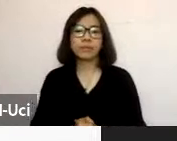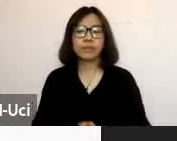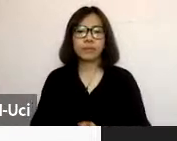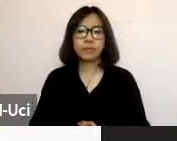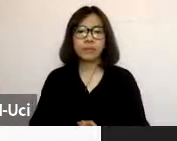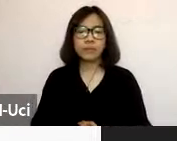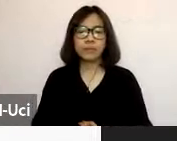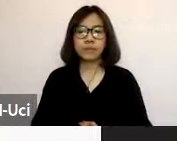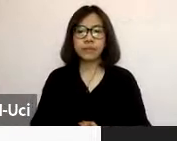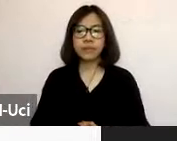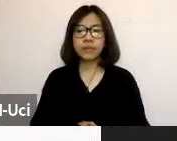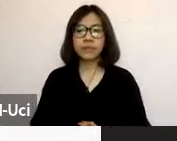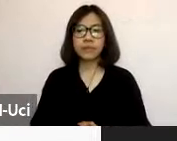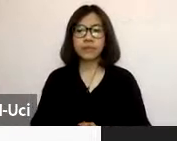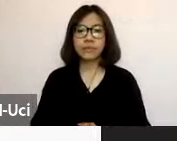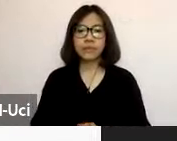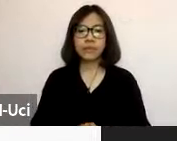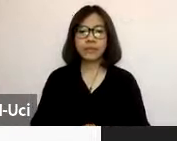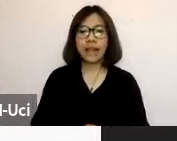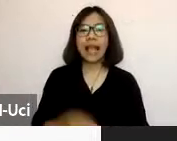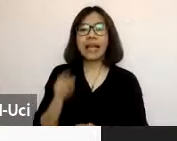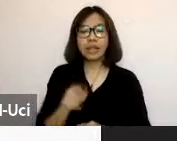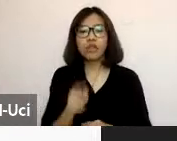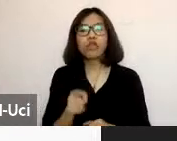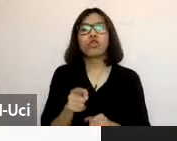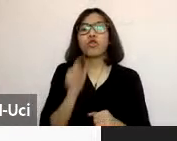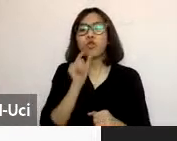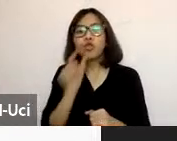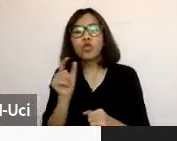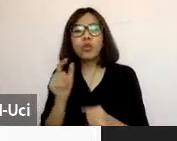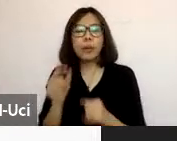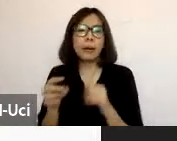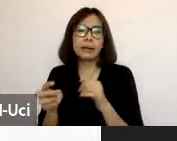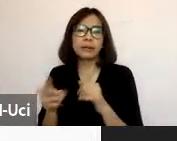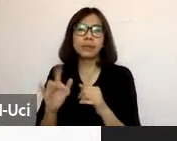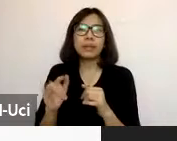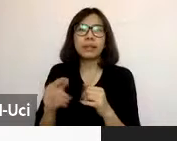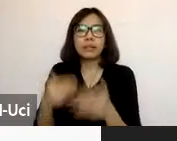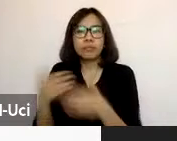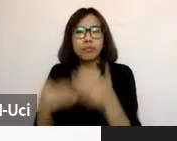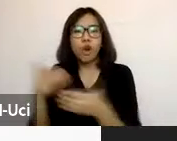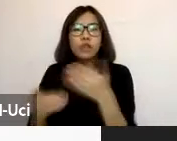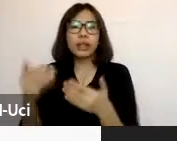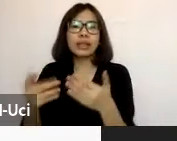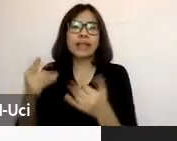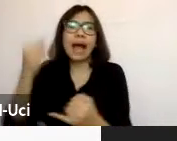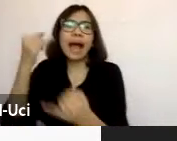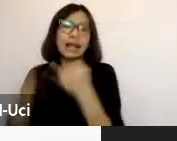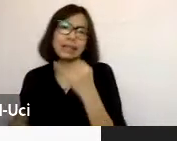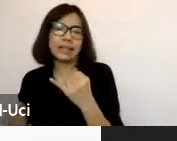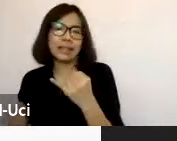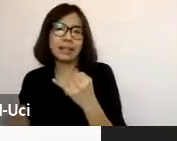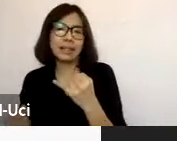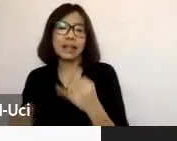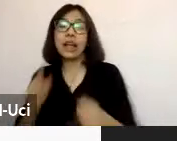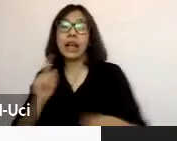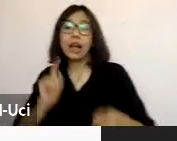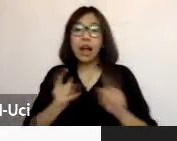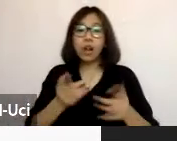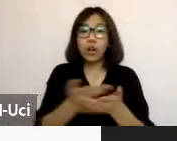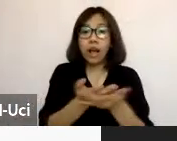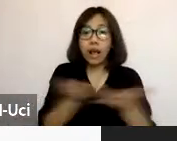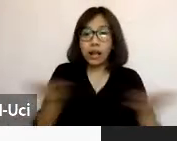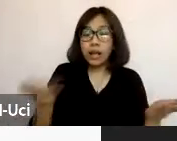adalah dititik hurufnya n bapak Nah kalau pepper ini bisa